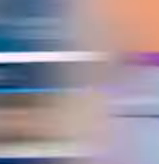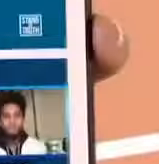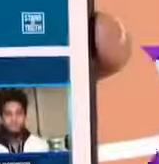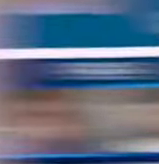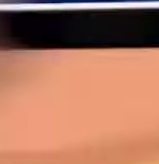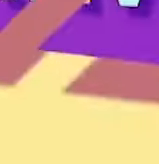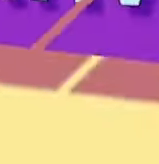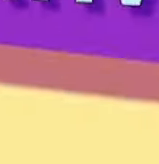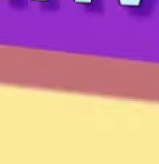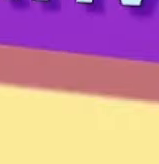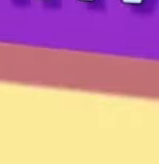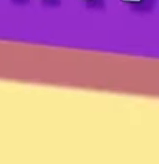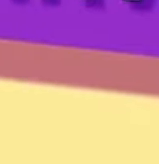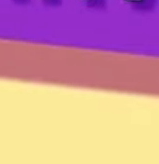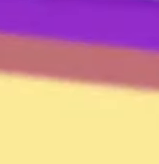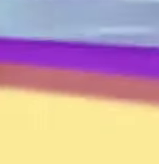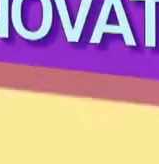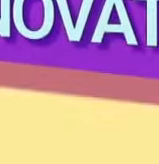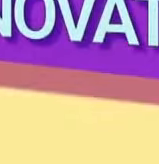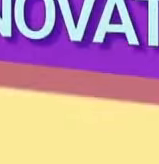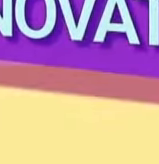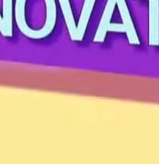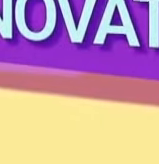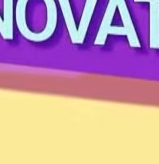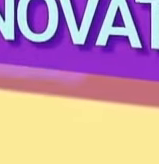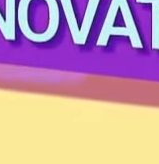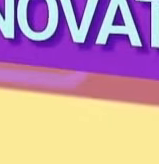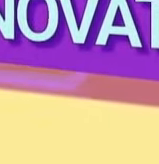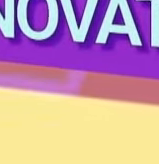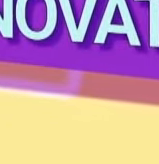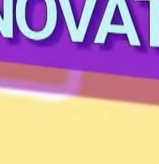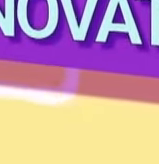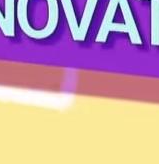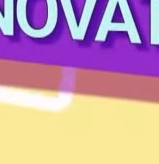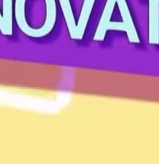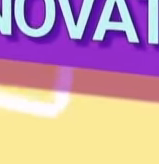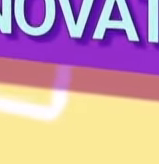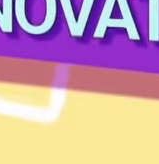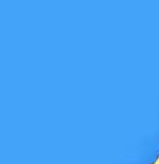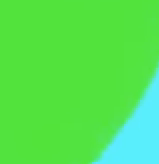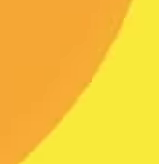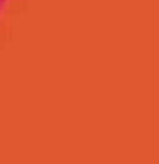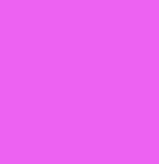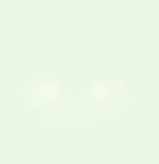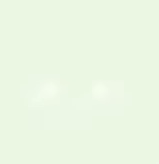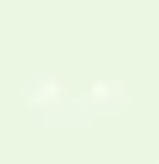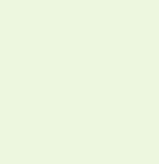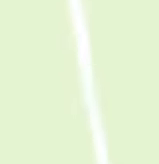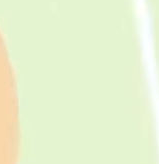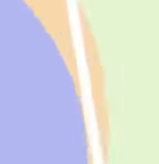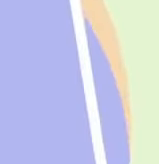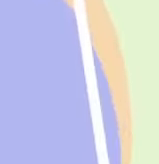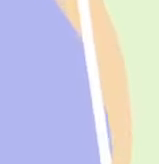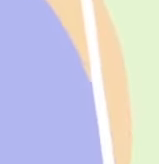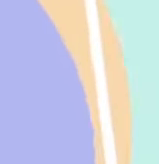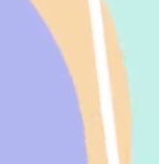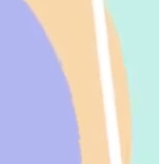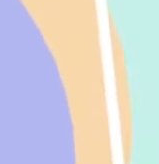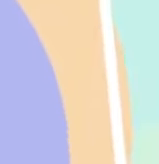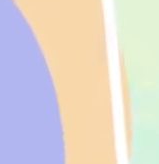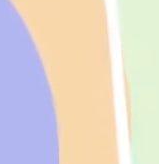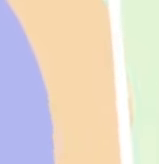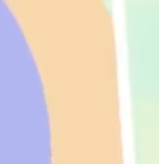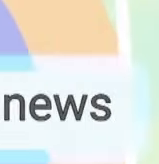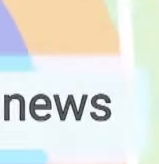Huwag magpahuli sa fresh and innovative content from GMA News and Public Affairs. Visit the official GMA